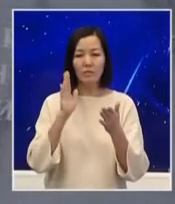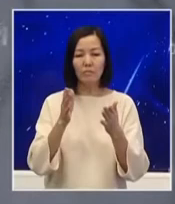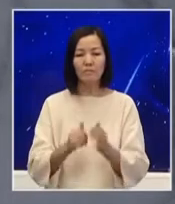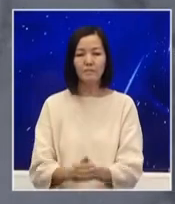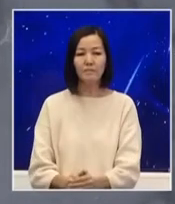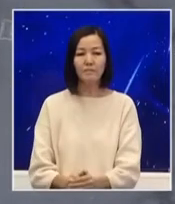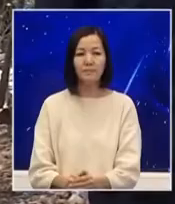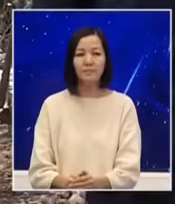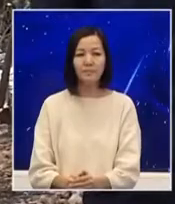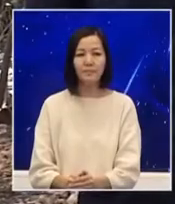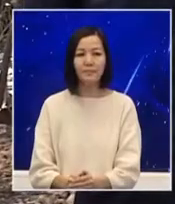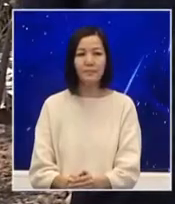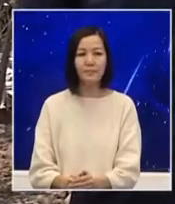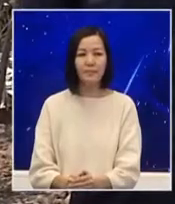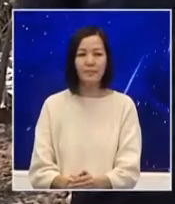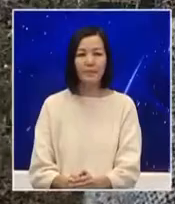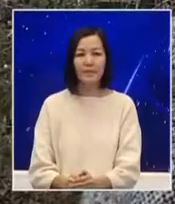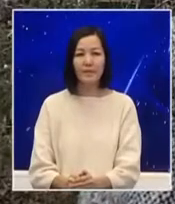продолжат это благое дело.